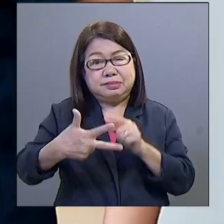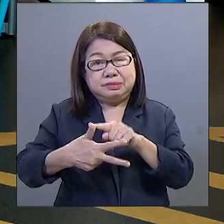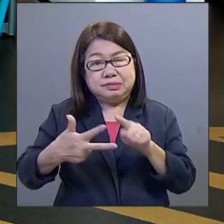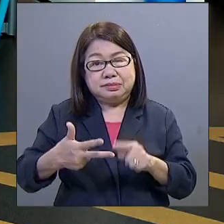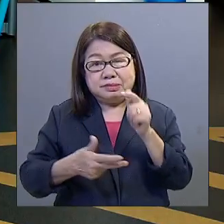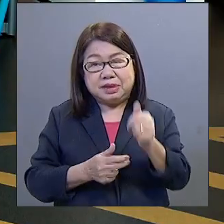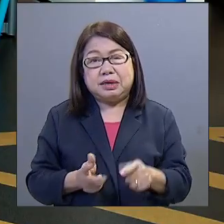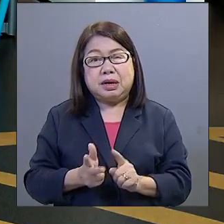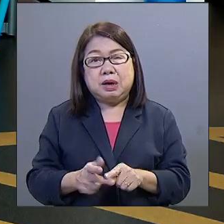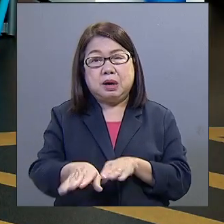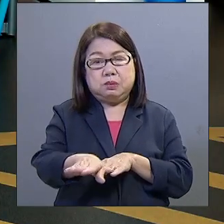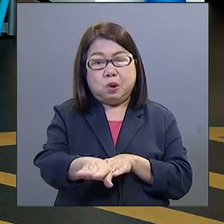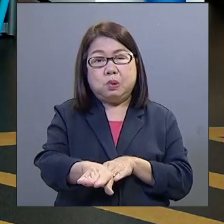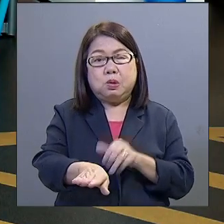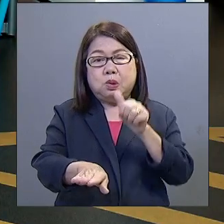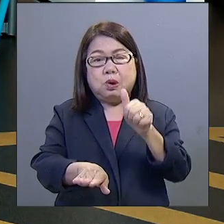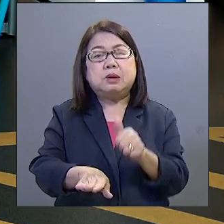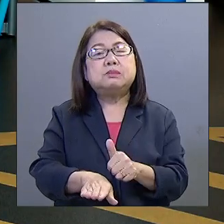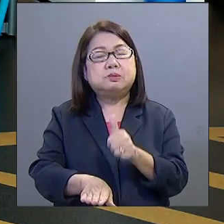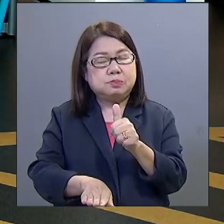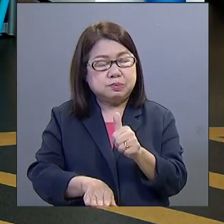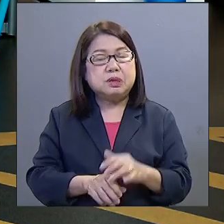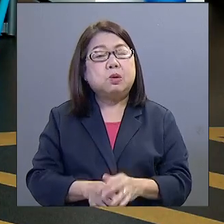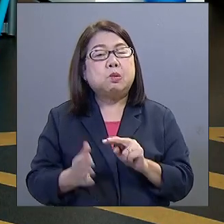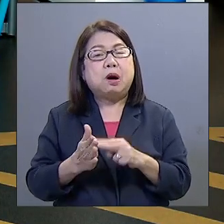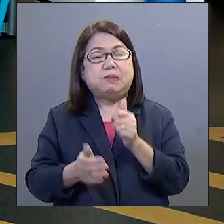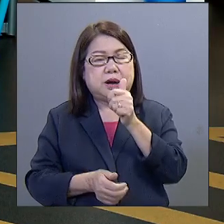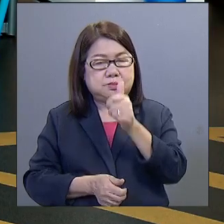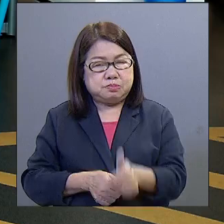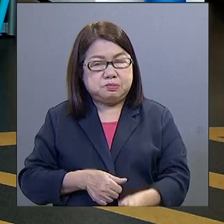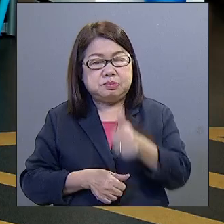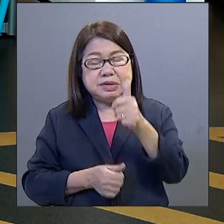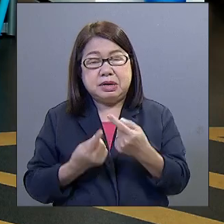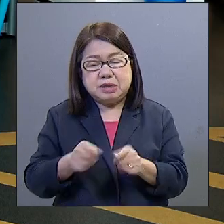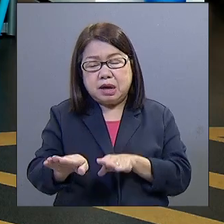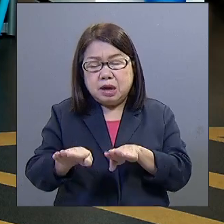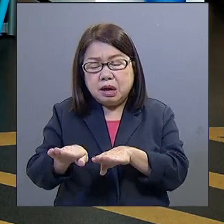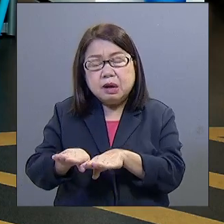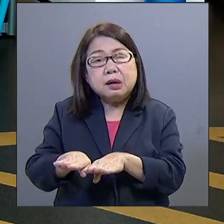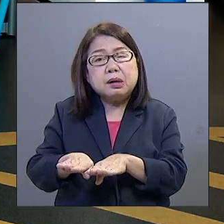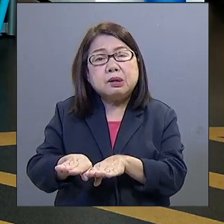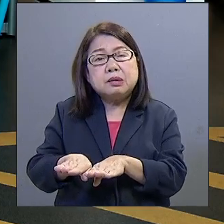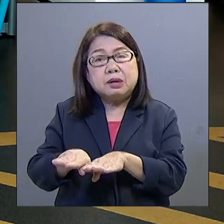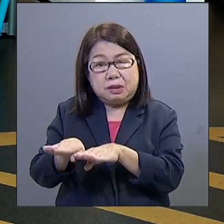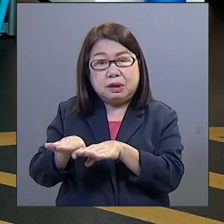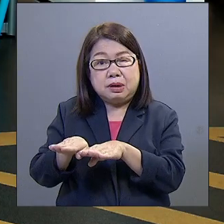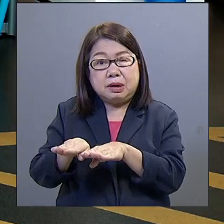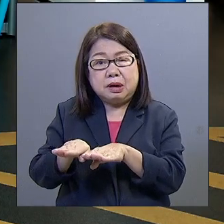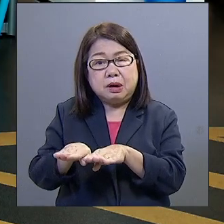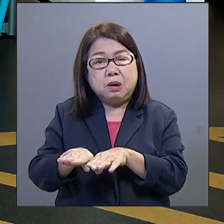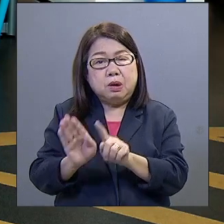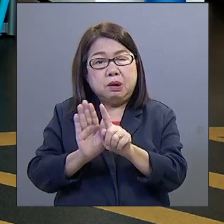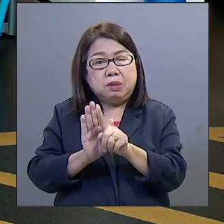นี้นะคะเราก็จะให้มีความสามารถในการทรงตัวที่ดีแต่ถ้าเกิดว่ายืนได้แค่ครึ่งเท้าแต่ครบเวลานะ30วิ